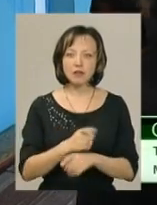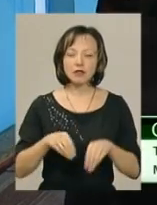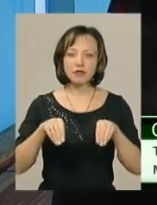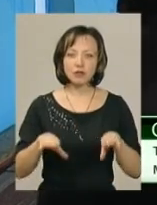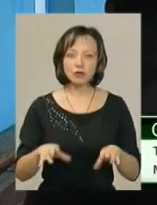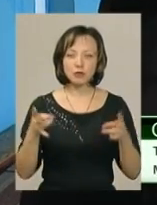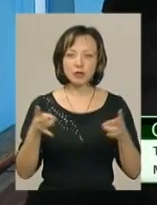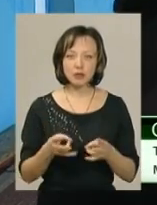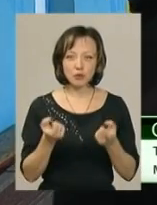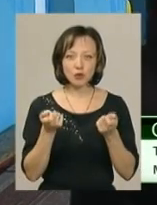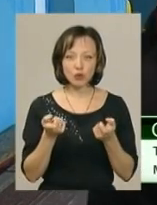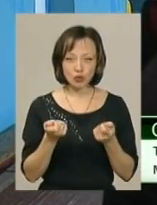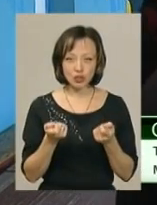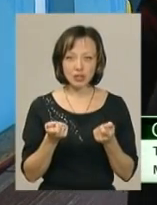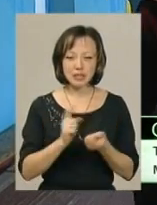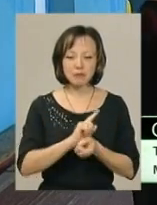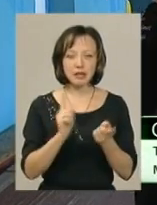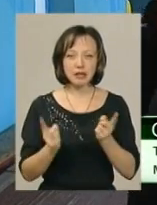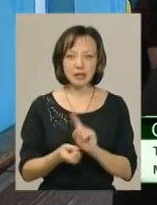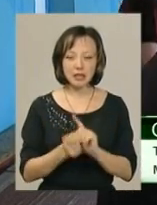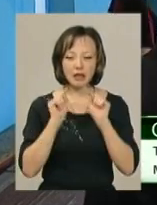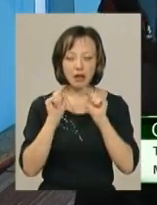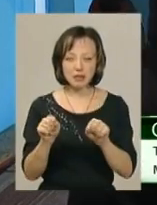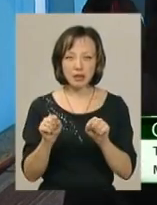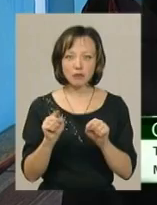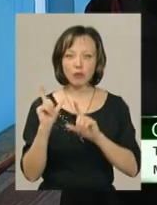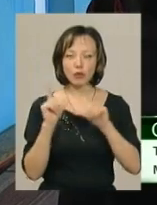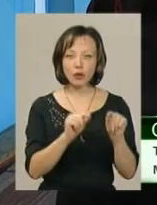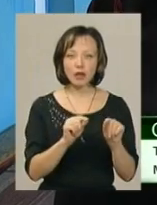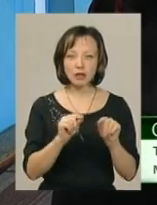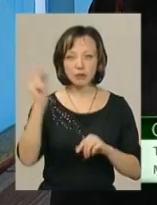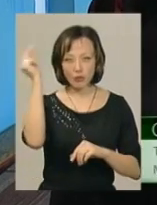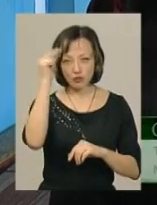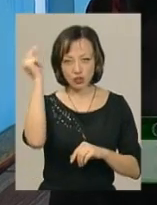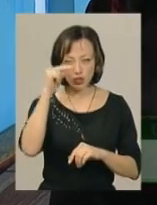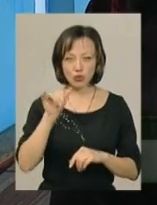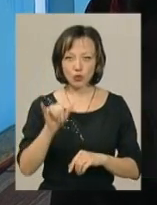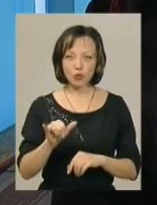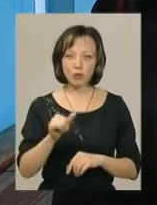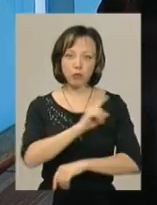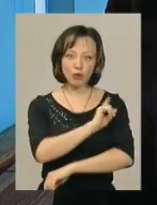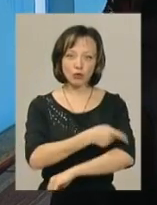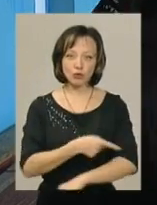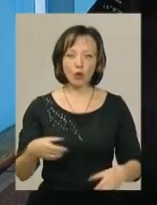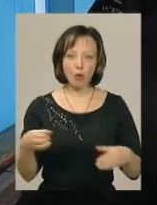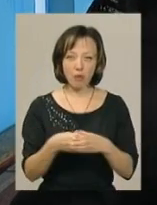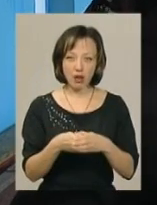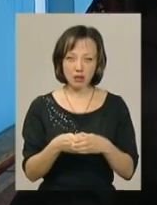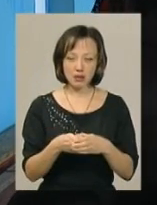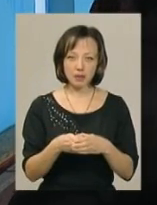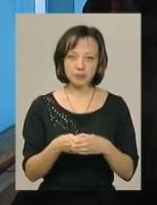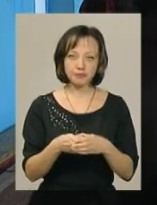що потрібно трошки змінити акцент, поїхати повчитись у досвід потужної команди